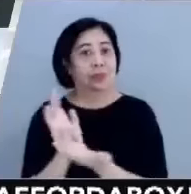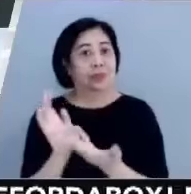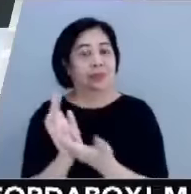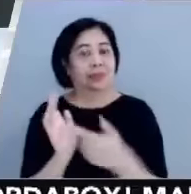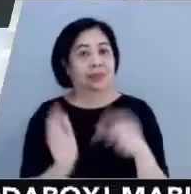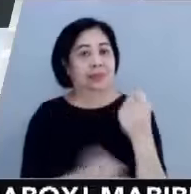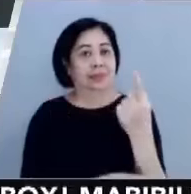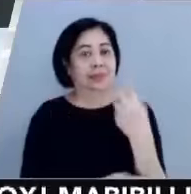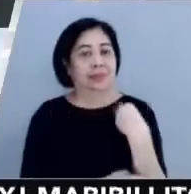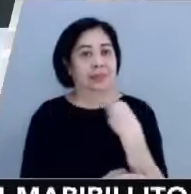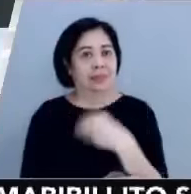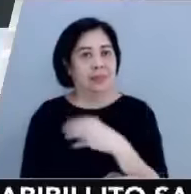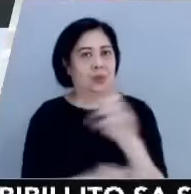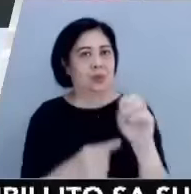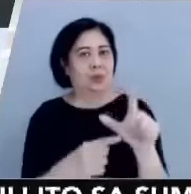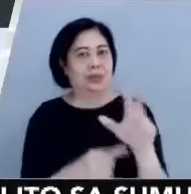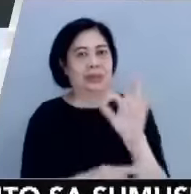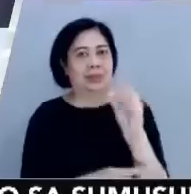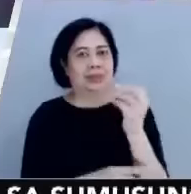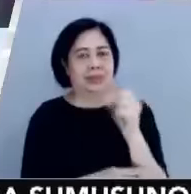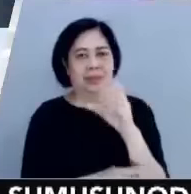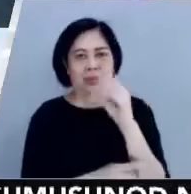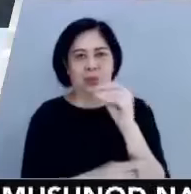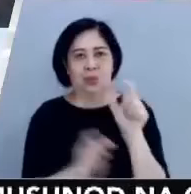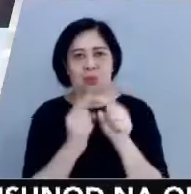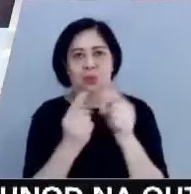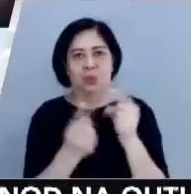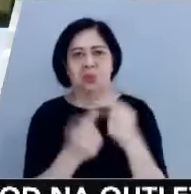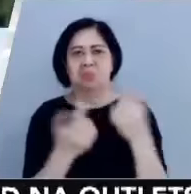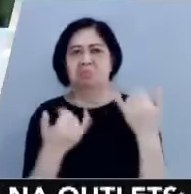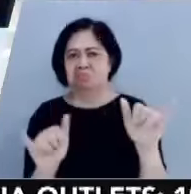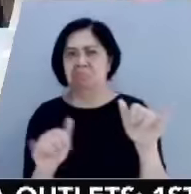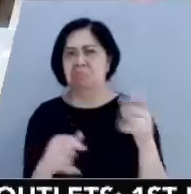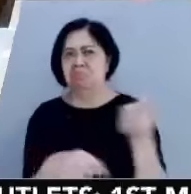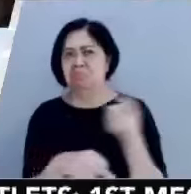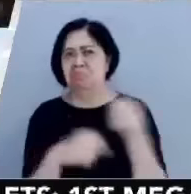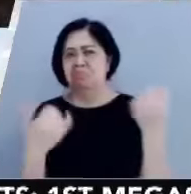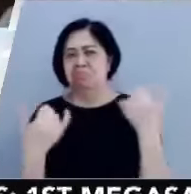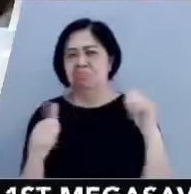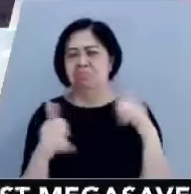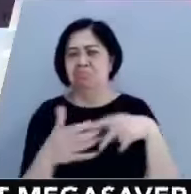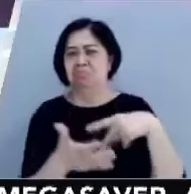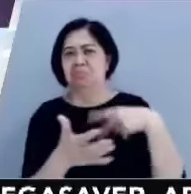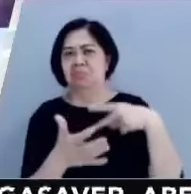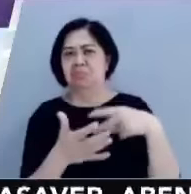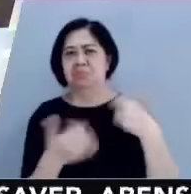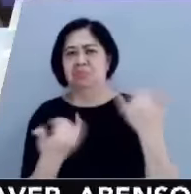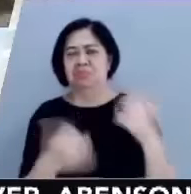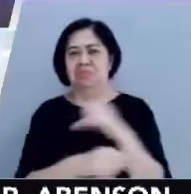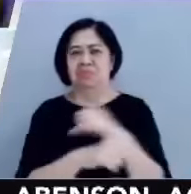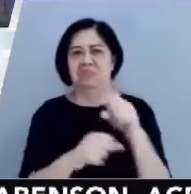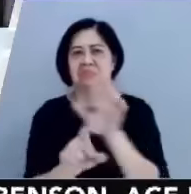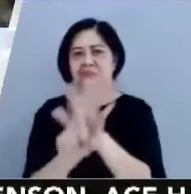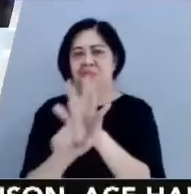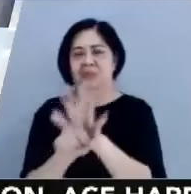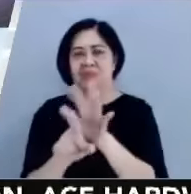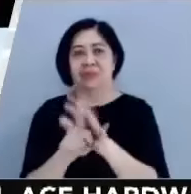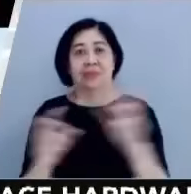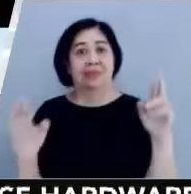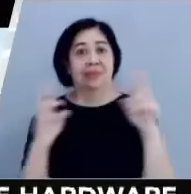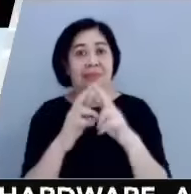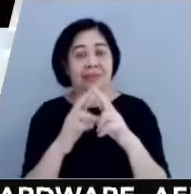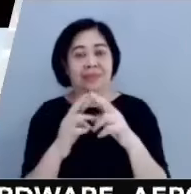og 90 toy group na pa sila nagpahuli in conquering the stage sa kanilang reunion